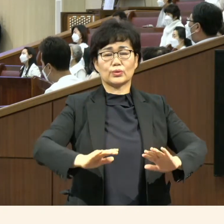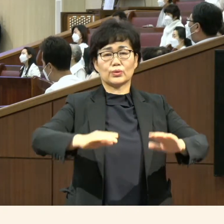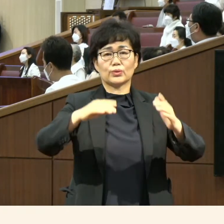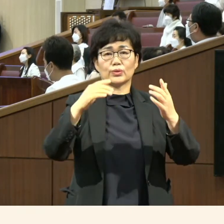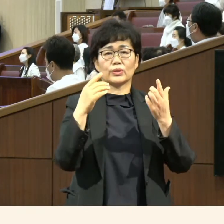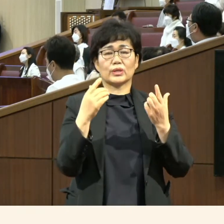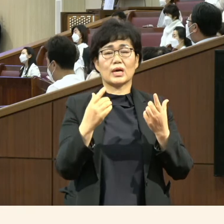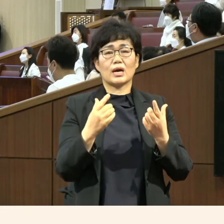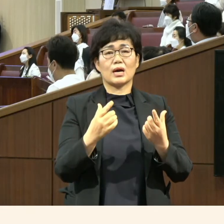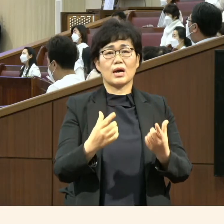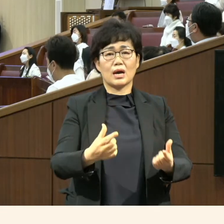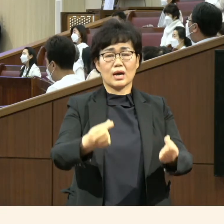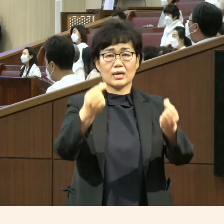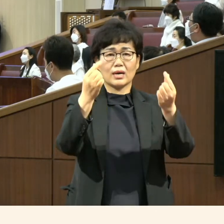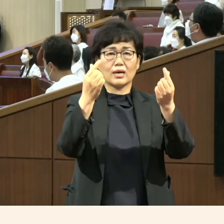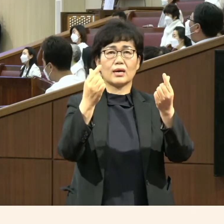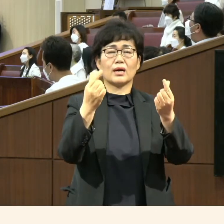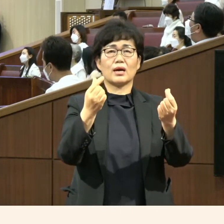눈과